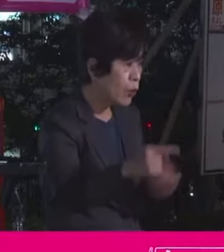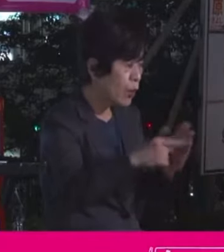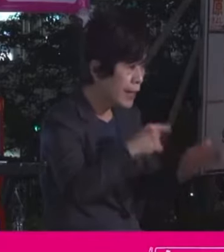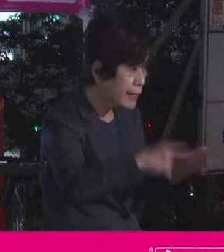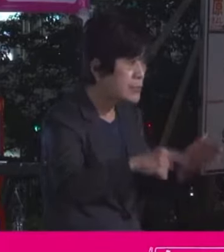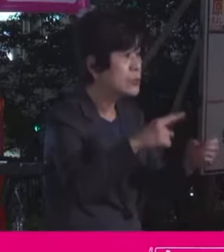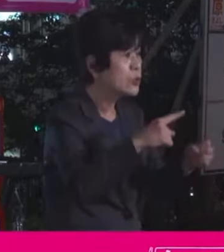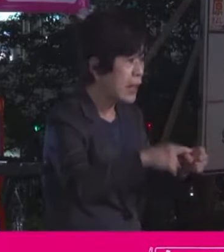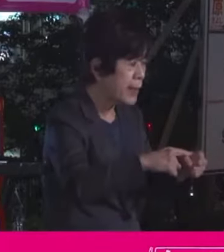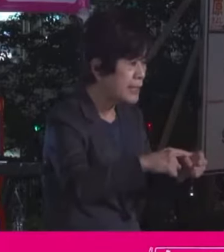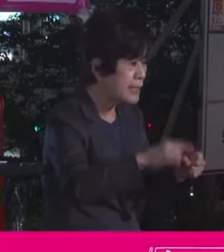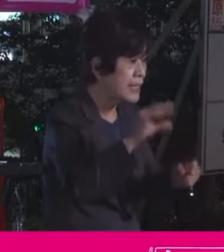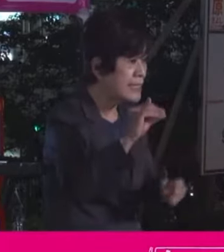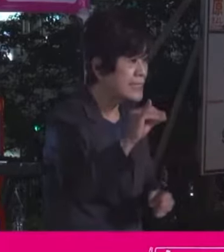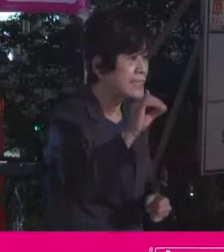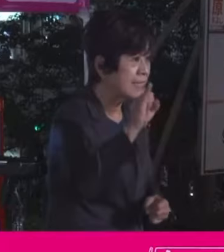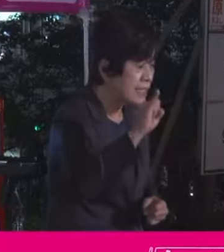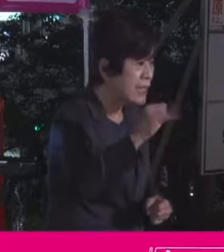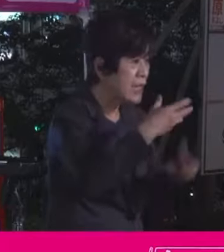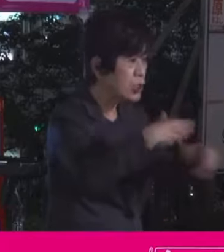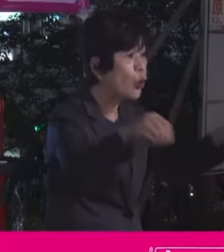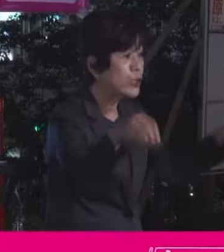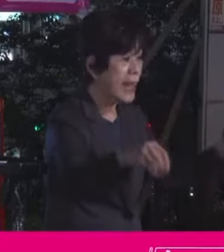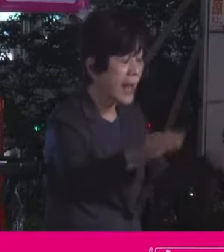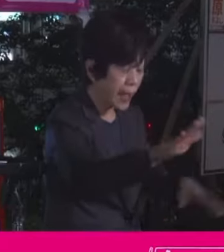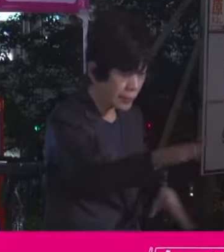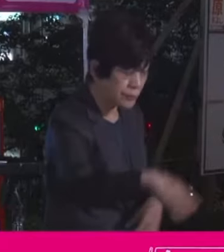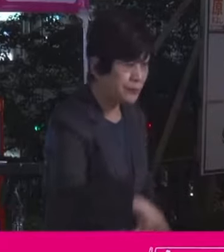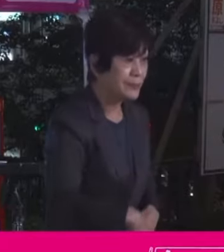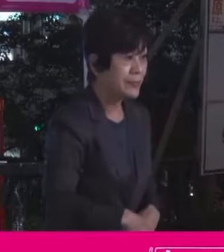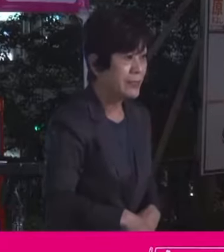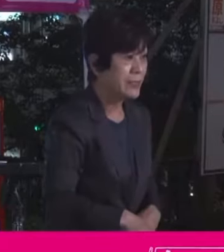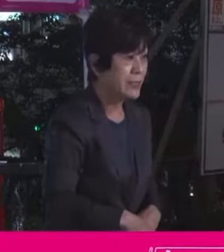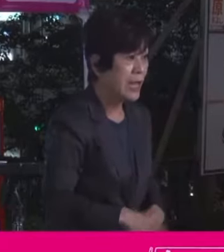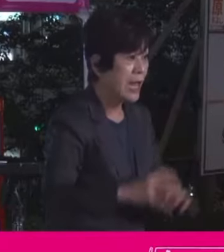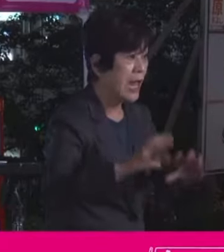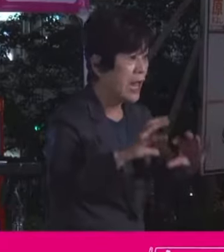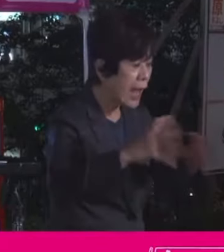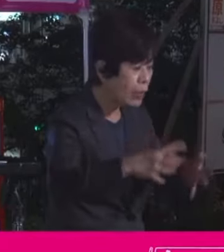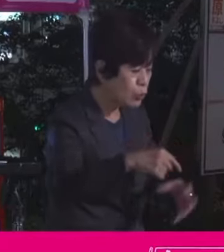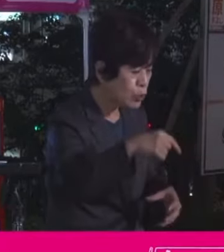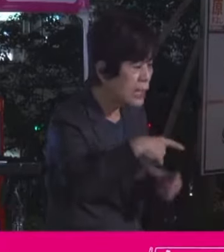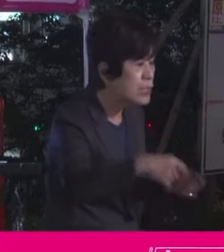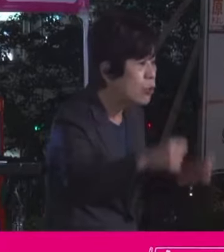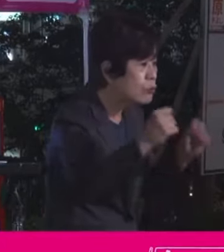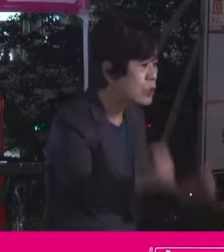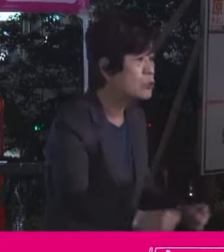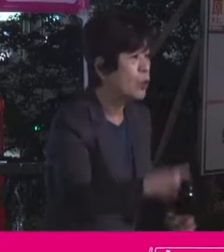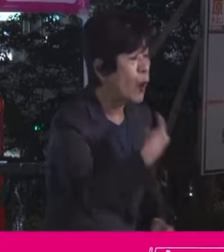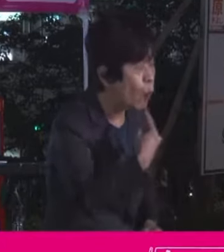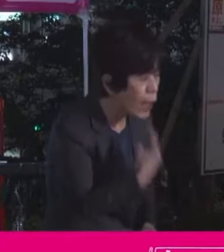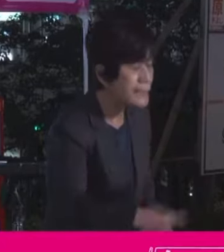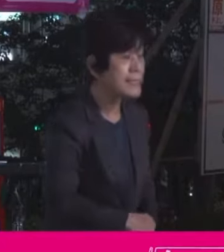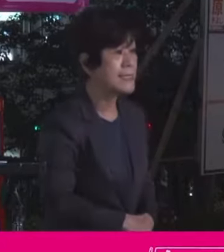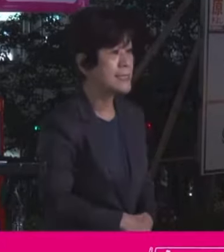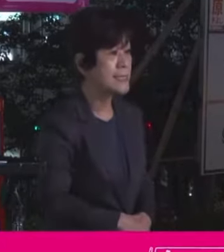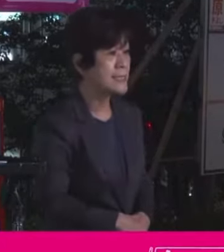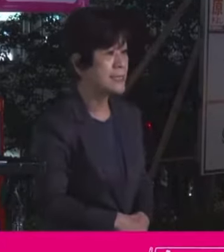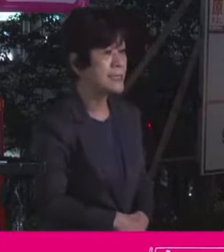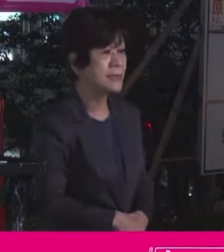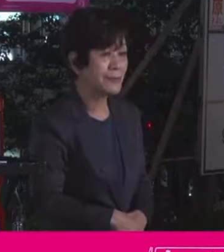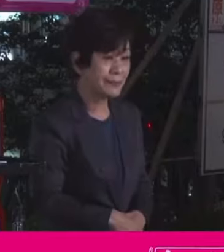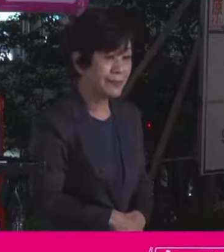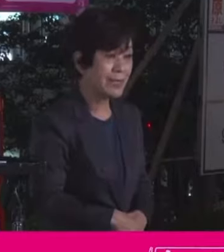位協定があるんです。地位協定の意味ってのはそうなんです。外国軍はいちゃいけないんです。でも米軍基地反